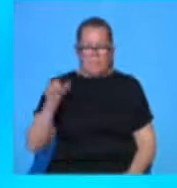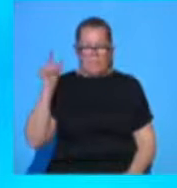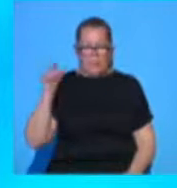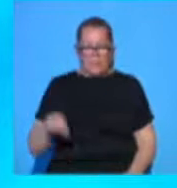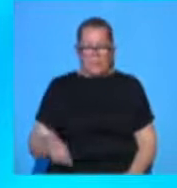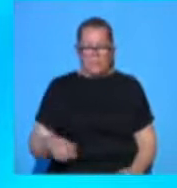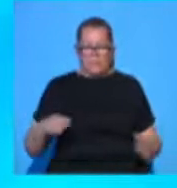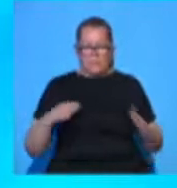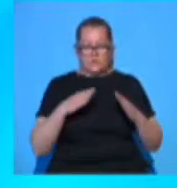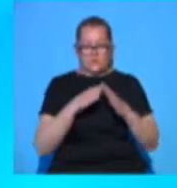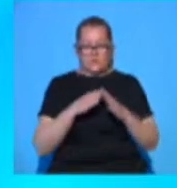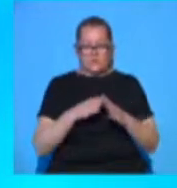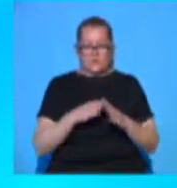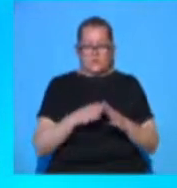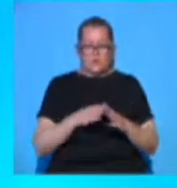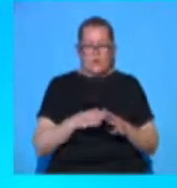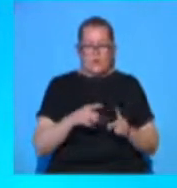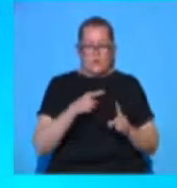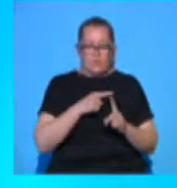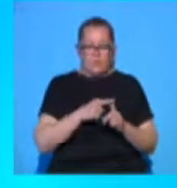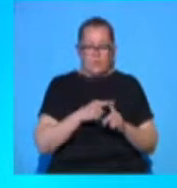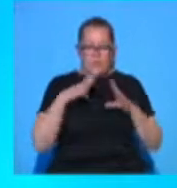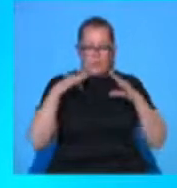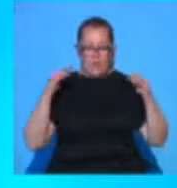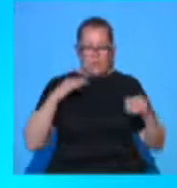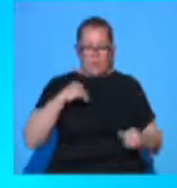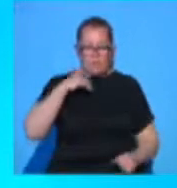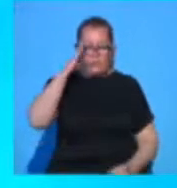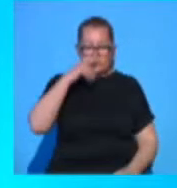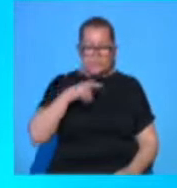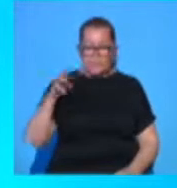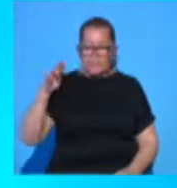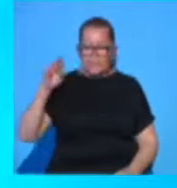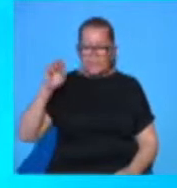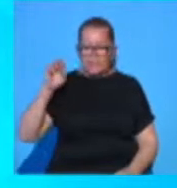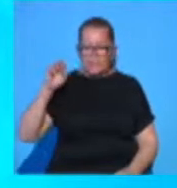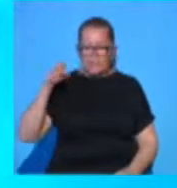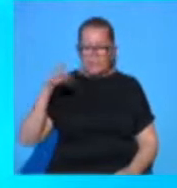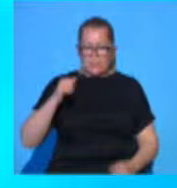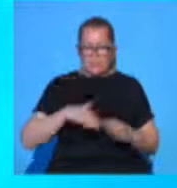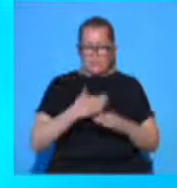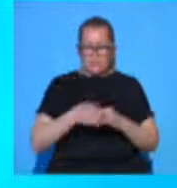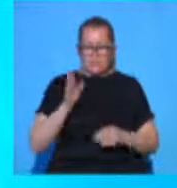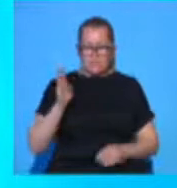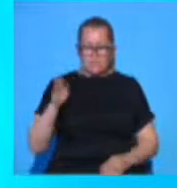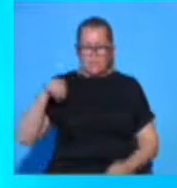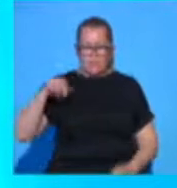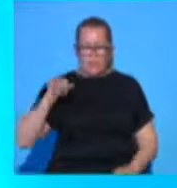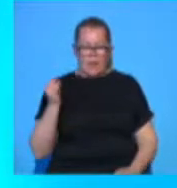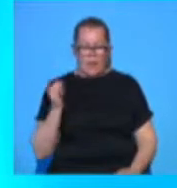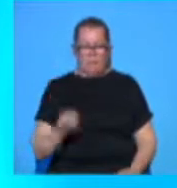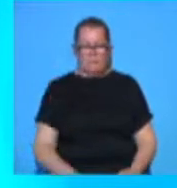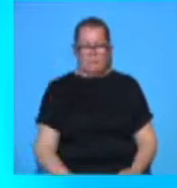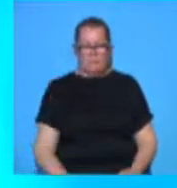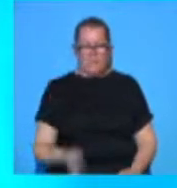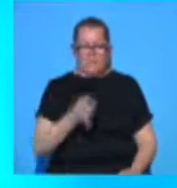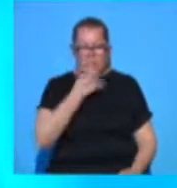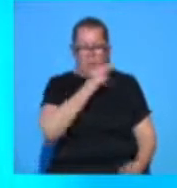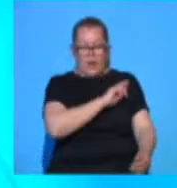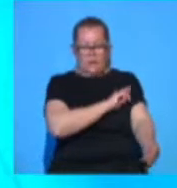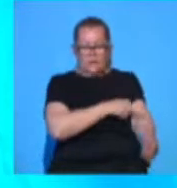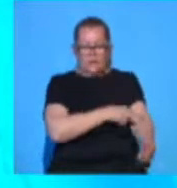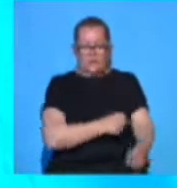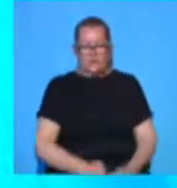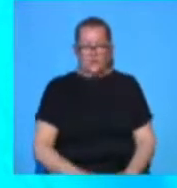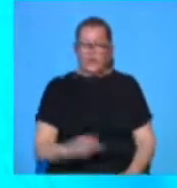și Locuințelor a decis prelungirea termenului de autorecenzare după 15 mai, cum fusese inițial stabilit.